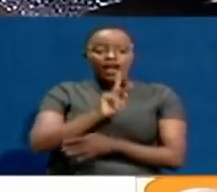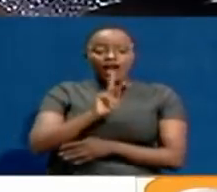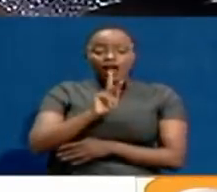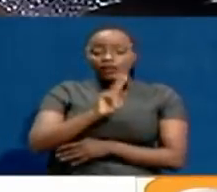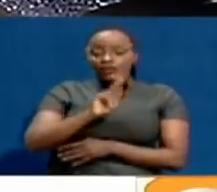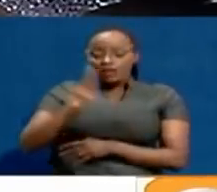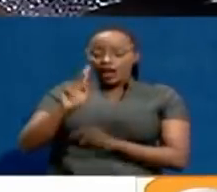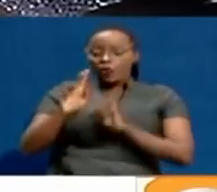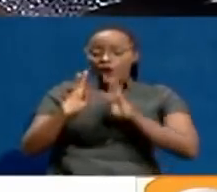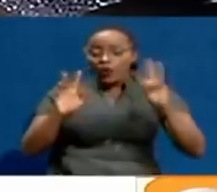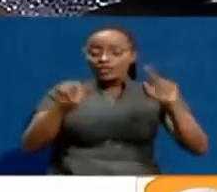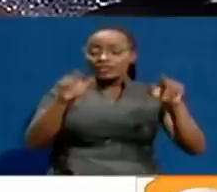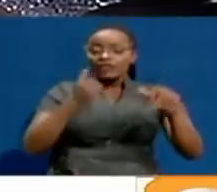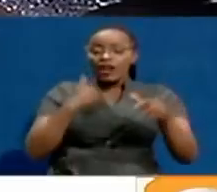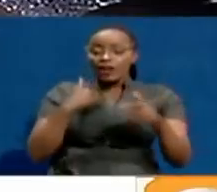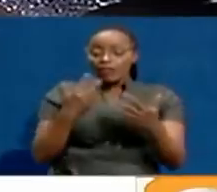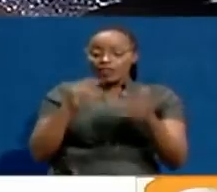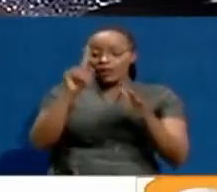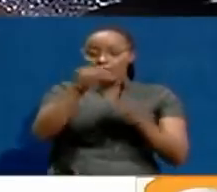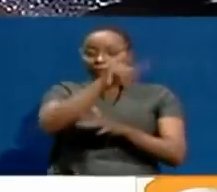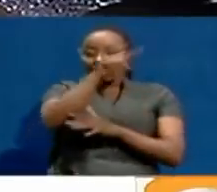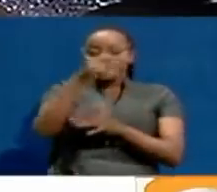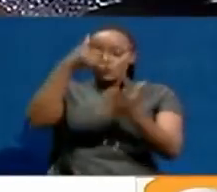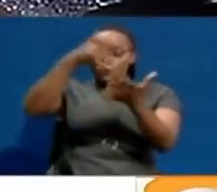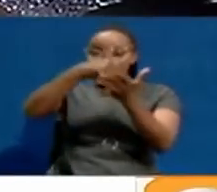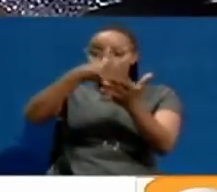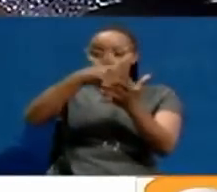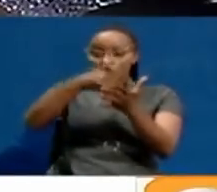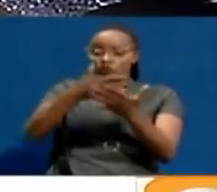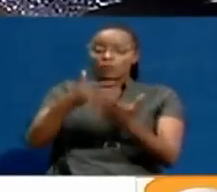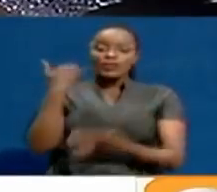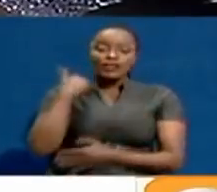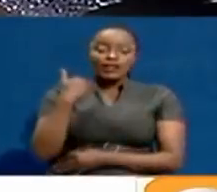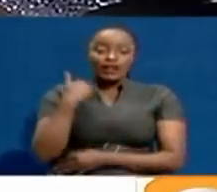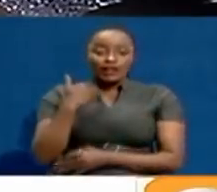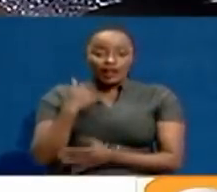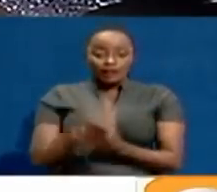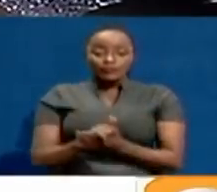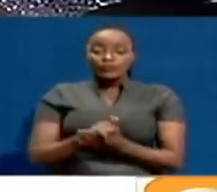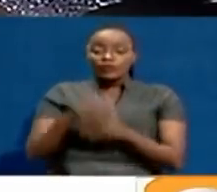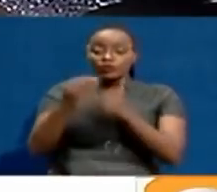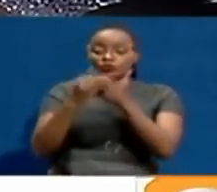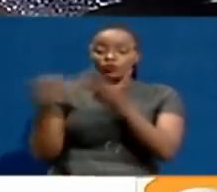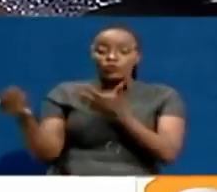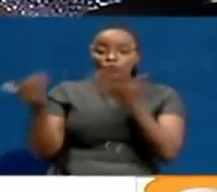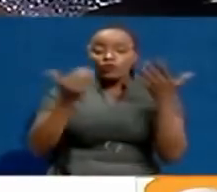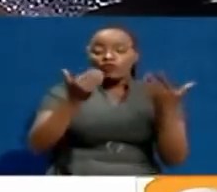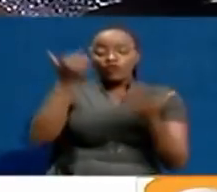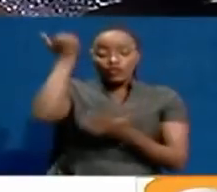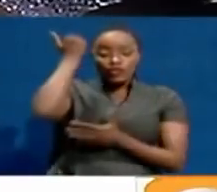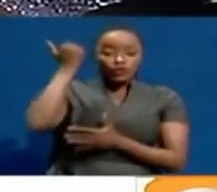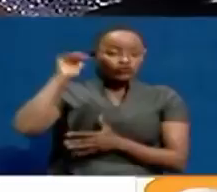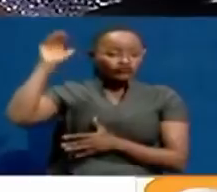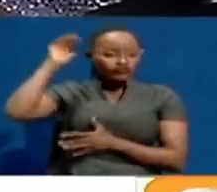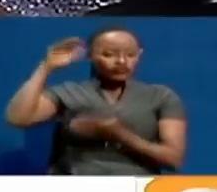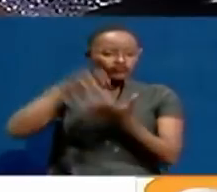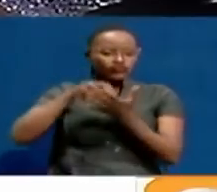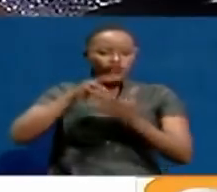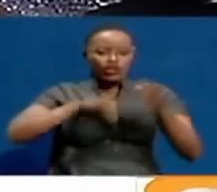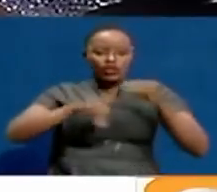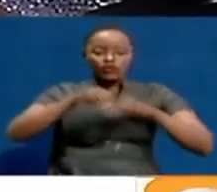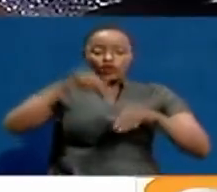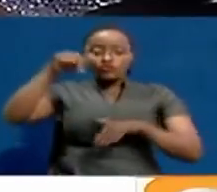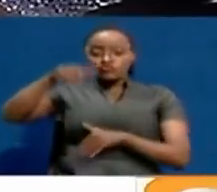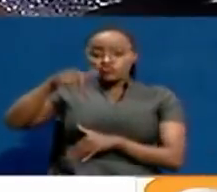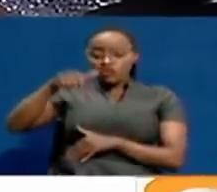West, ambapo anakabiliwa na shtaka la kujihusisha na ugaidi. Sonko aliwasilishwa mbele ya mahakama ya kusikiza kesi za ufisadi